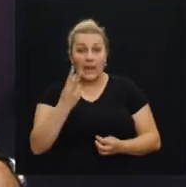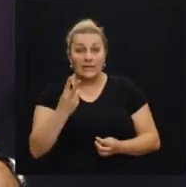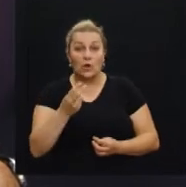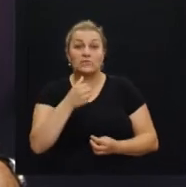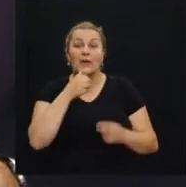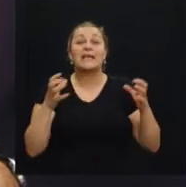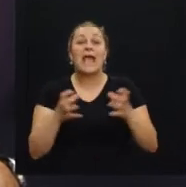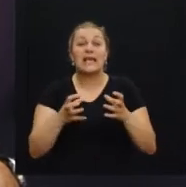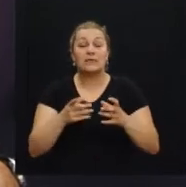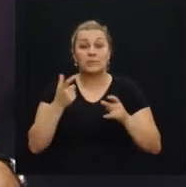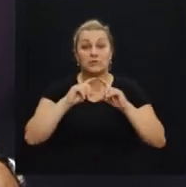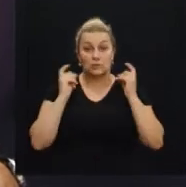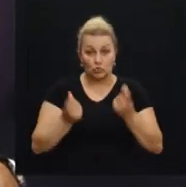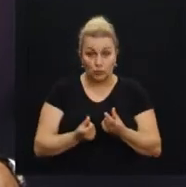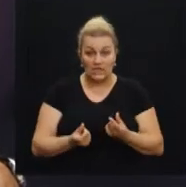i ekipi studija